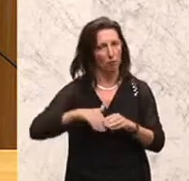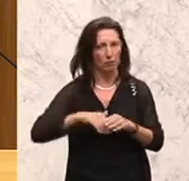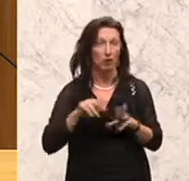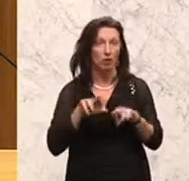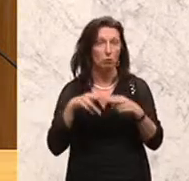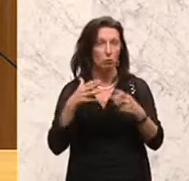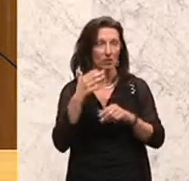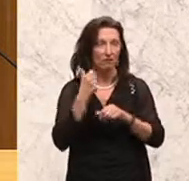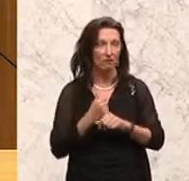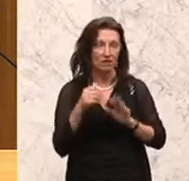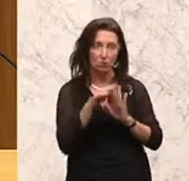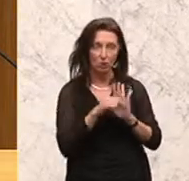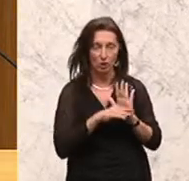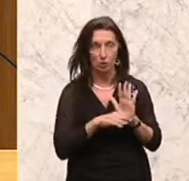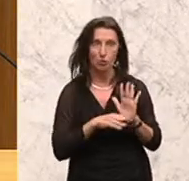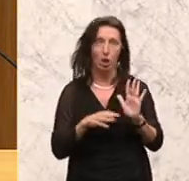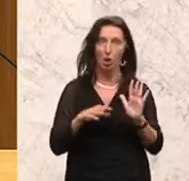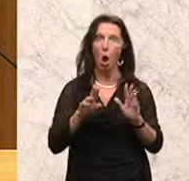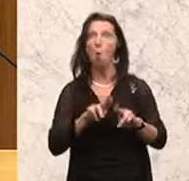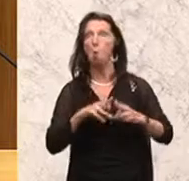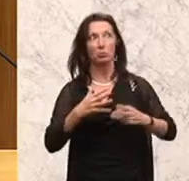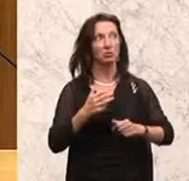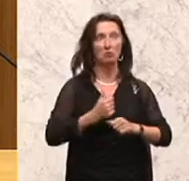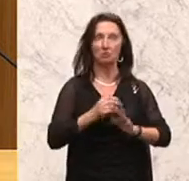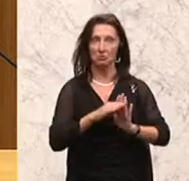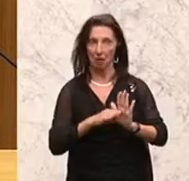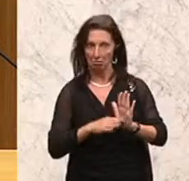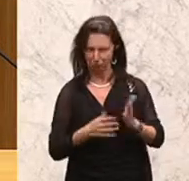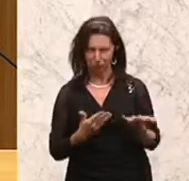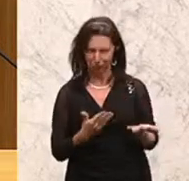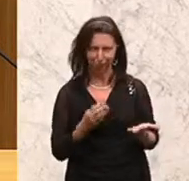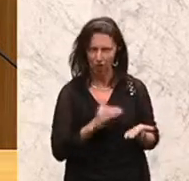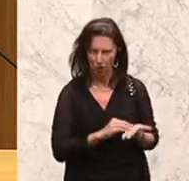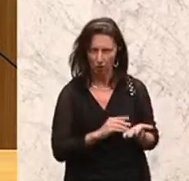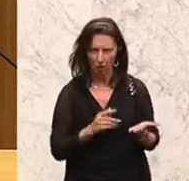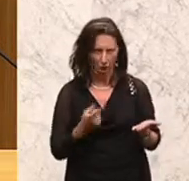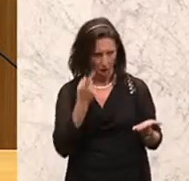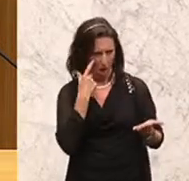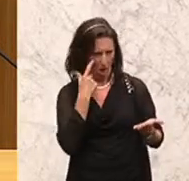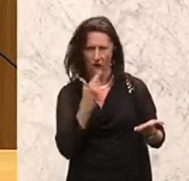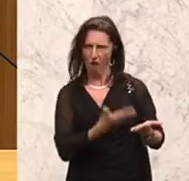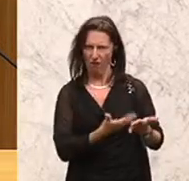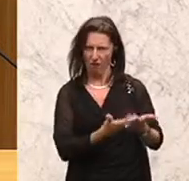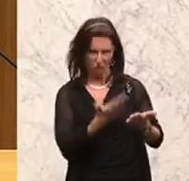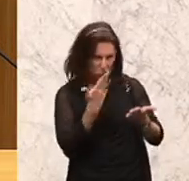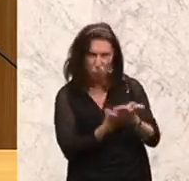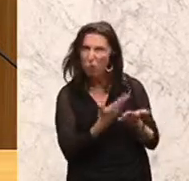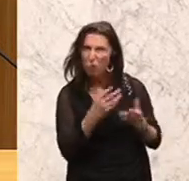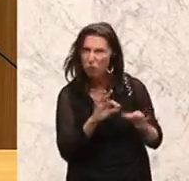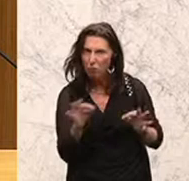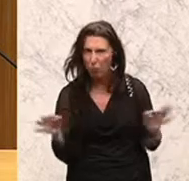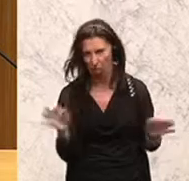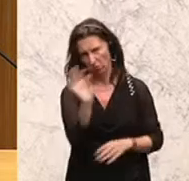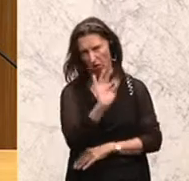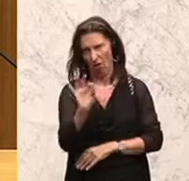Bundesverfassungsgesetz, großartig hier eingebracht. Das ist also jetzt so, da merkt man, dass hier Panik am Werk ist, wenn solche Gesetze gemacht werden, wo sowas formuliert